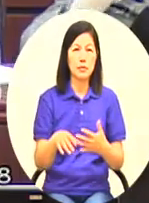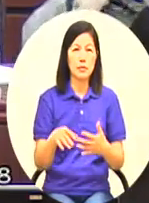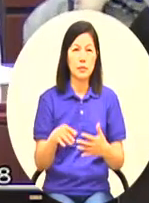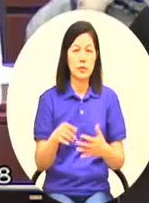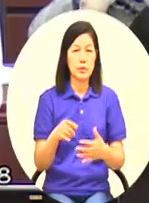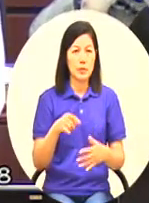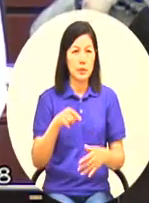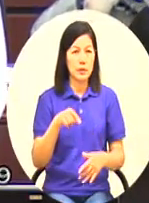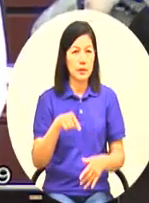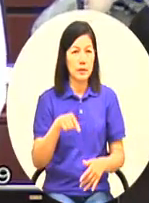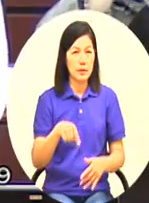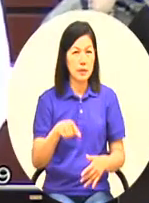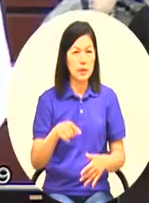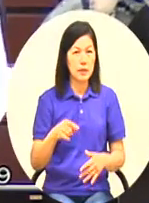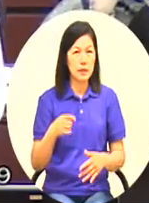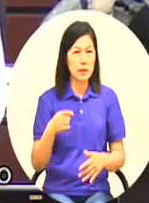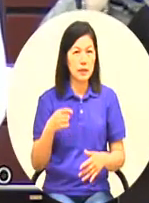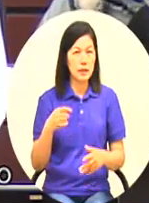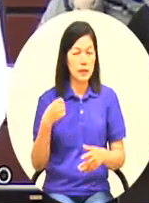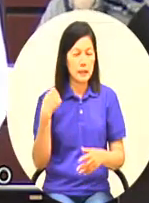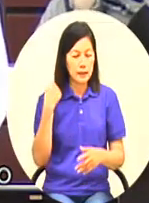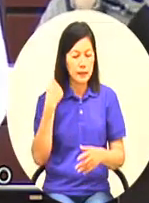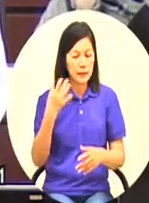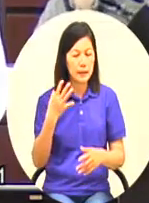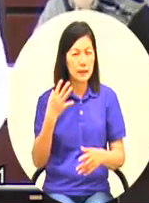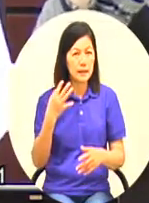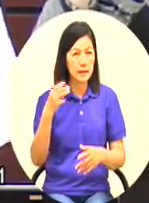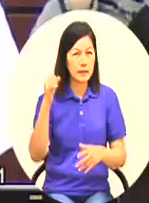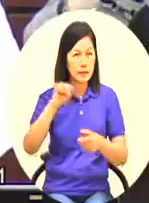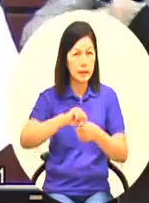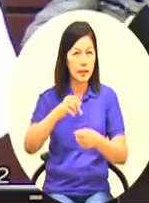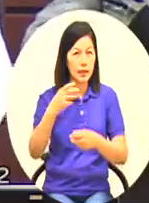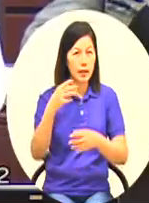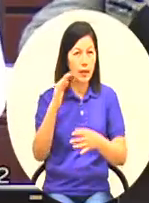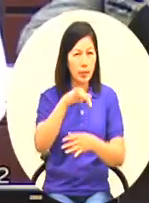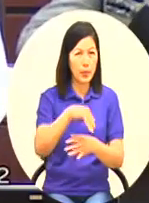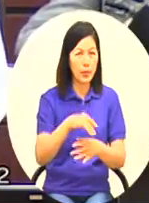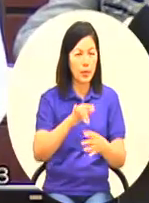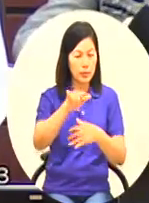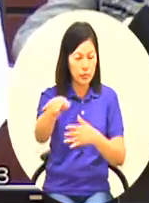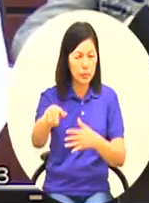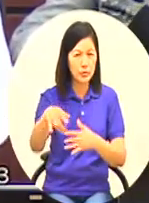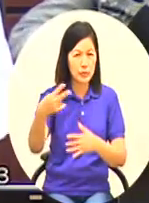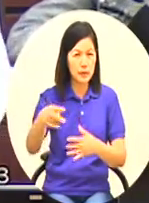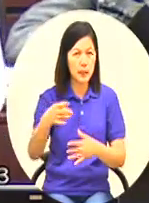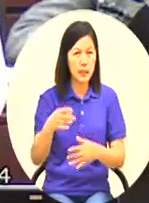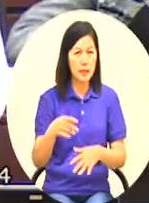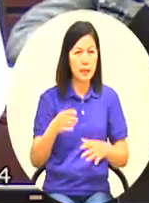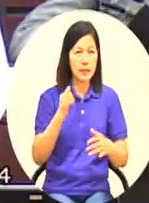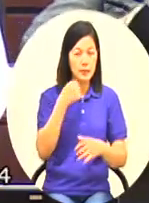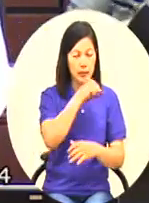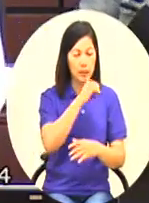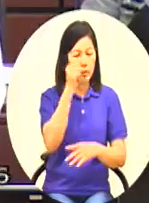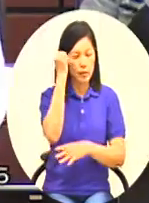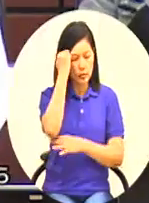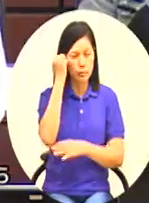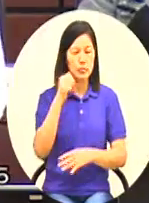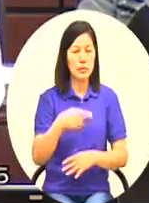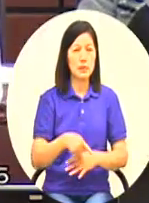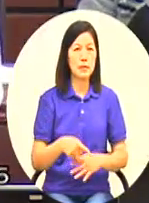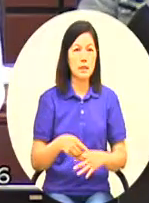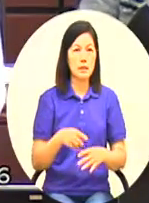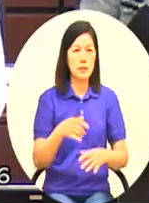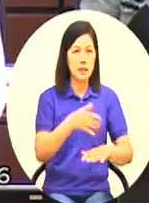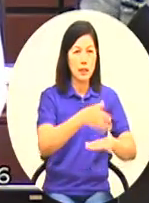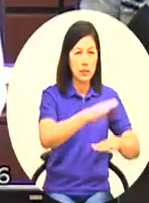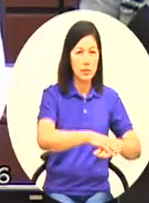第二个是新加坡嘛，吼，伊住伫台湾，所以台湾四周围，吼，咱除了迄登革热，咱讲。甲自卡学生做迄个